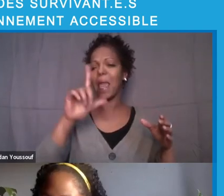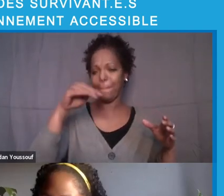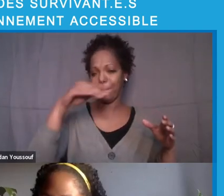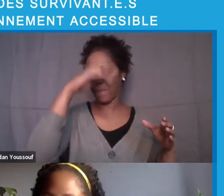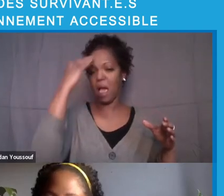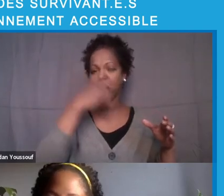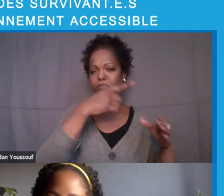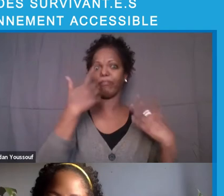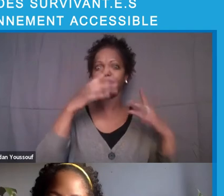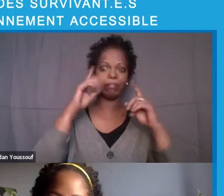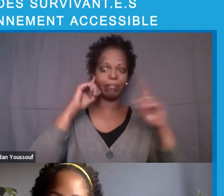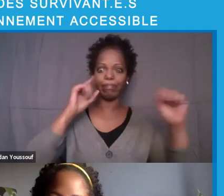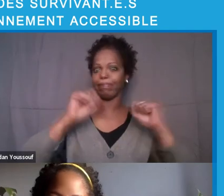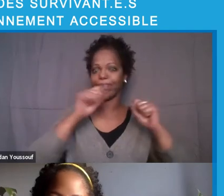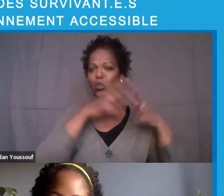c'est Black Lives.